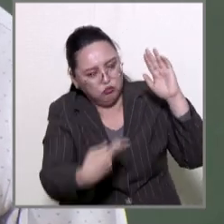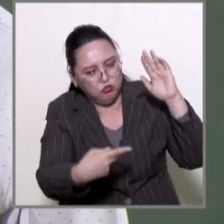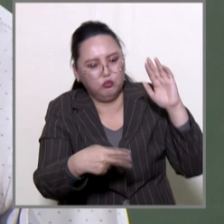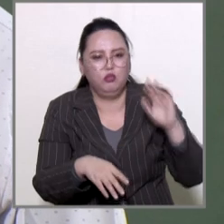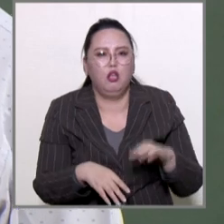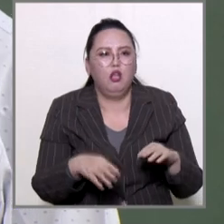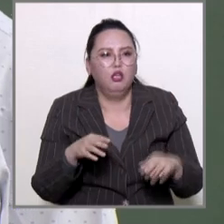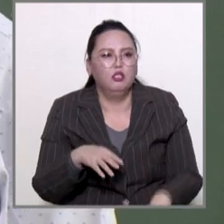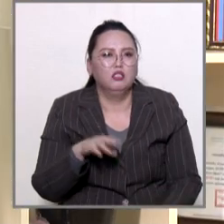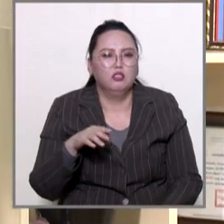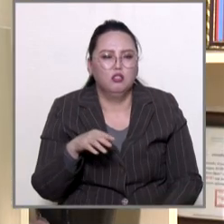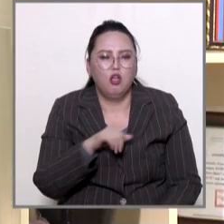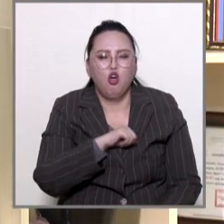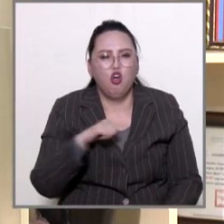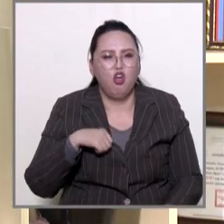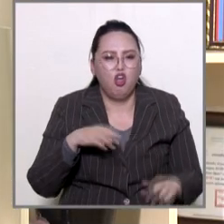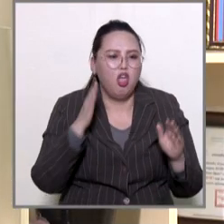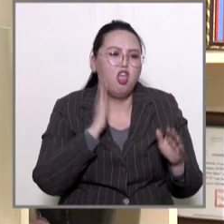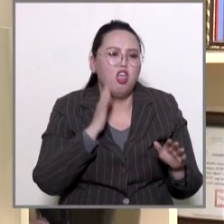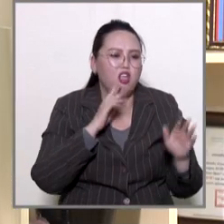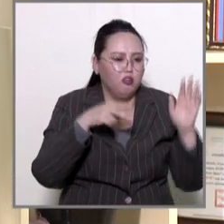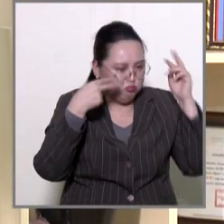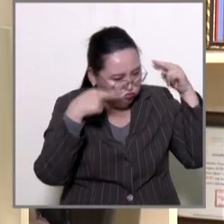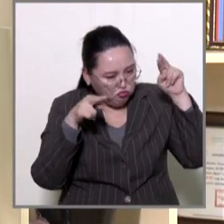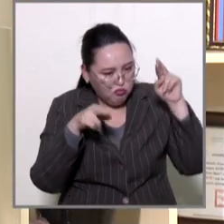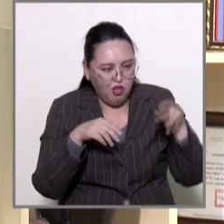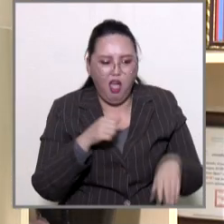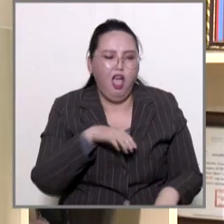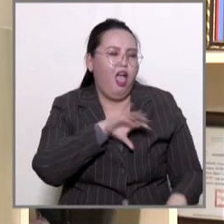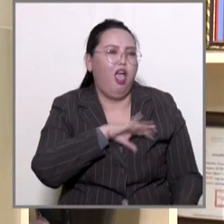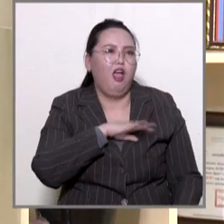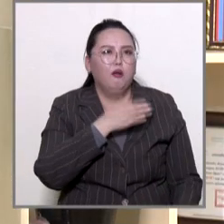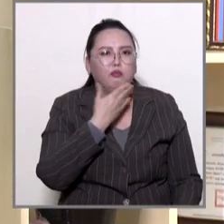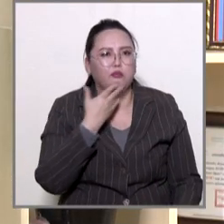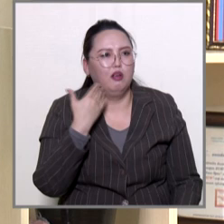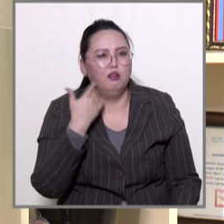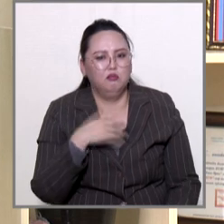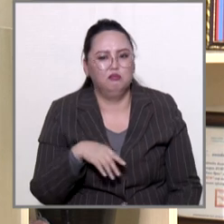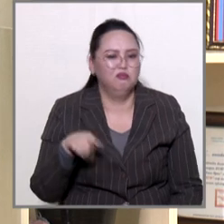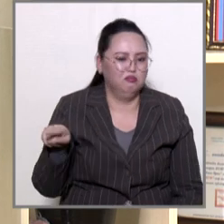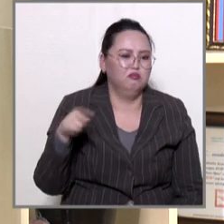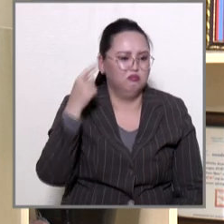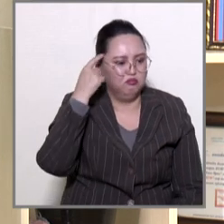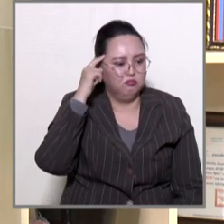чгүй гимсэн чгүй. Энэ хөгшин тэнэг яах гэж цувж